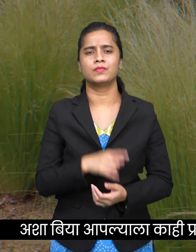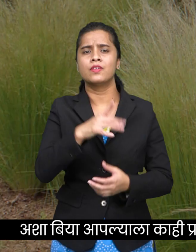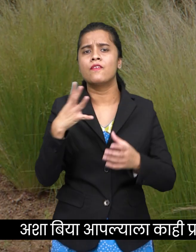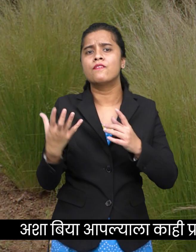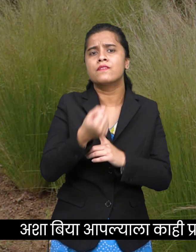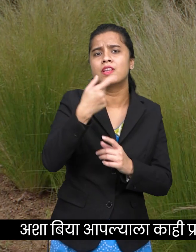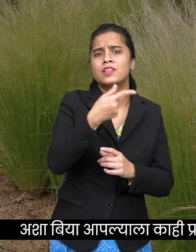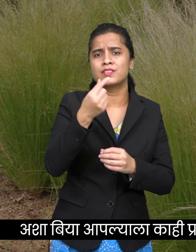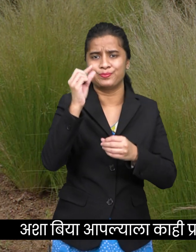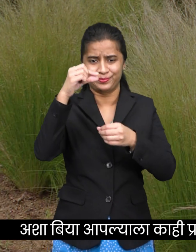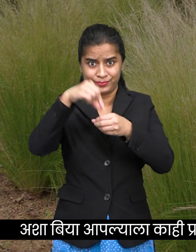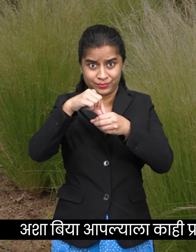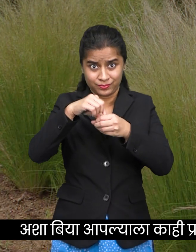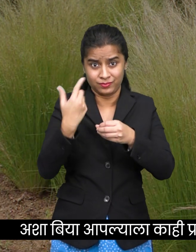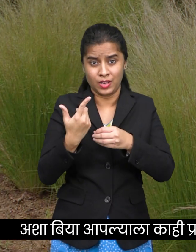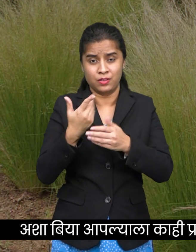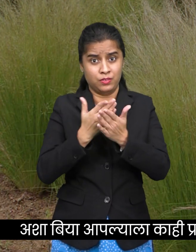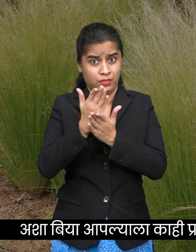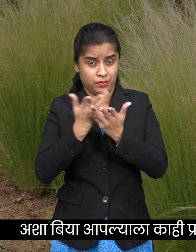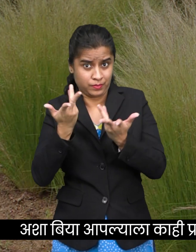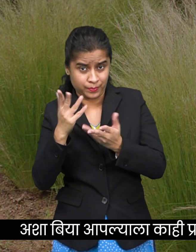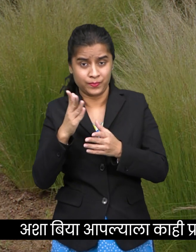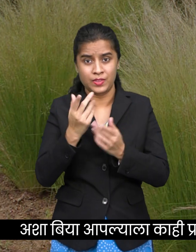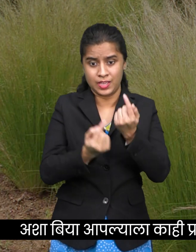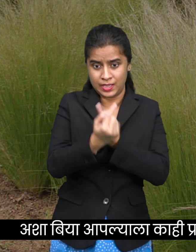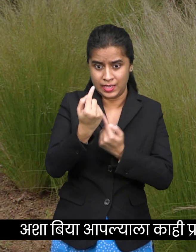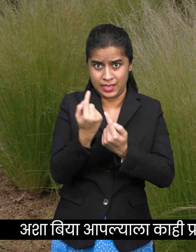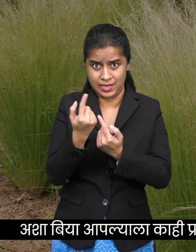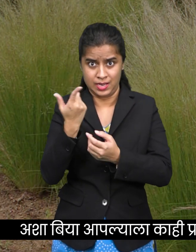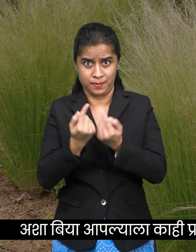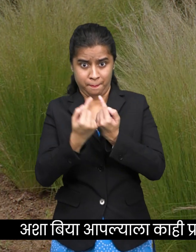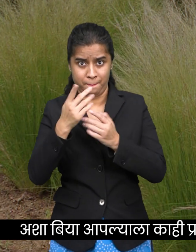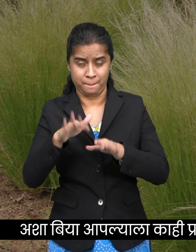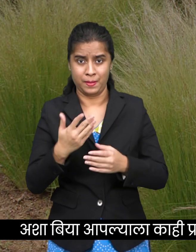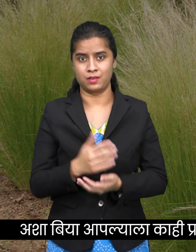अशा बिया आपल्याला काही प्रकारच्या गवताच्या वनस्पतीमध्ये आढळतात.